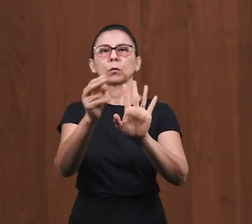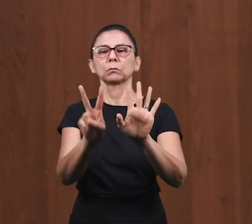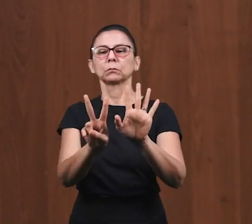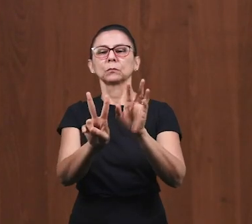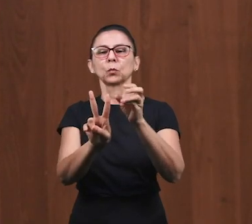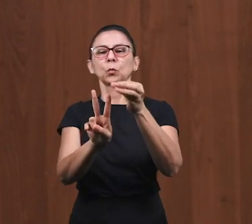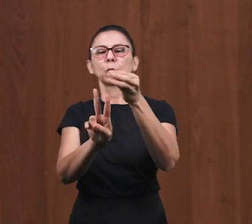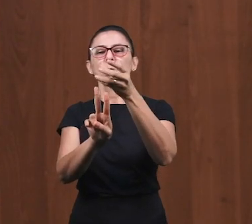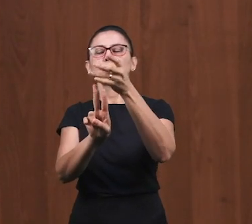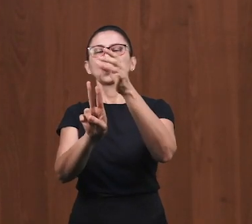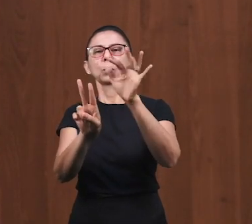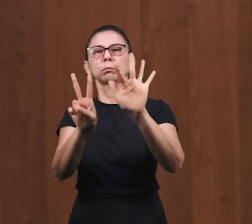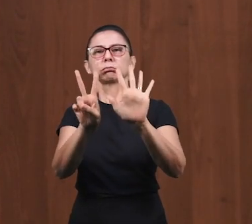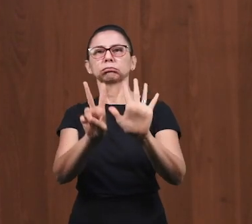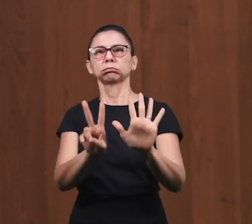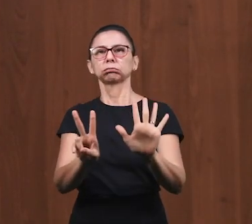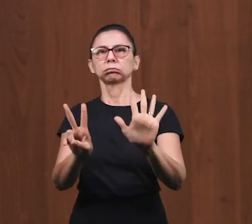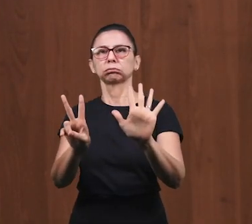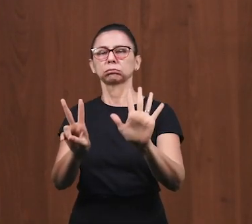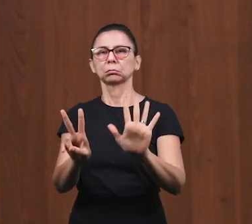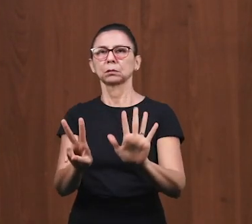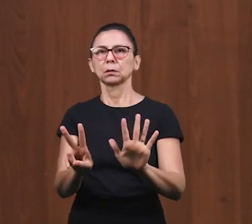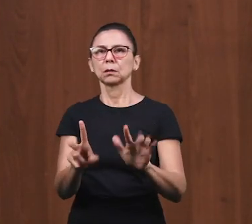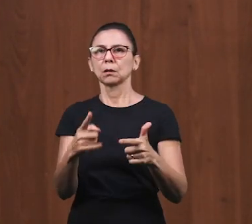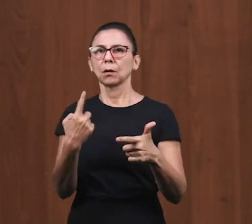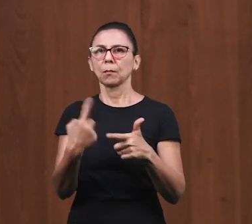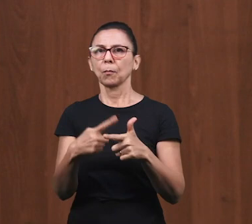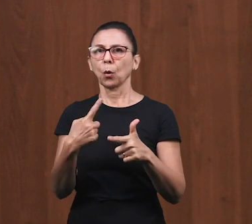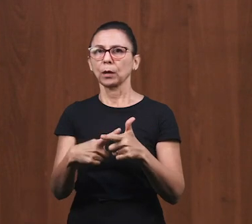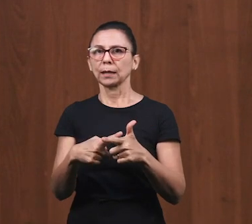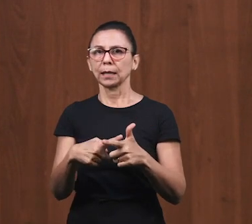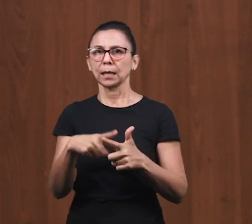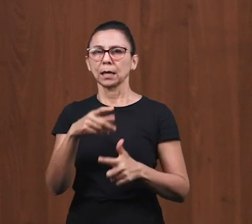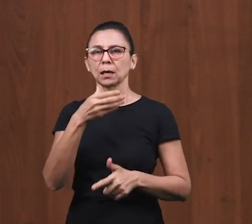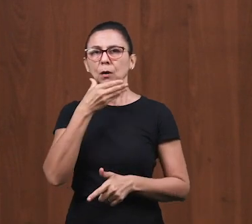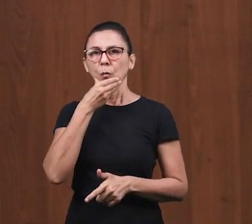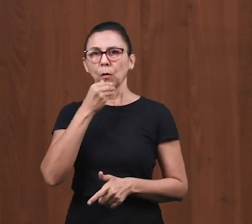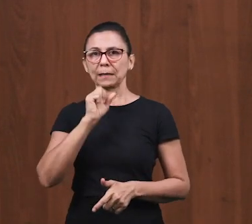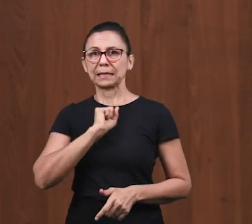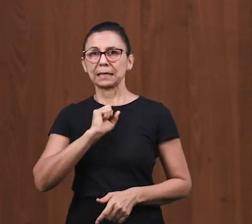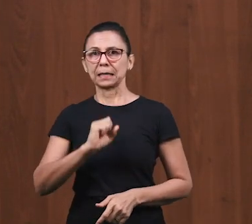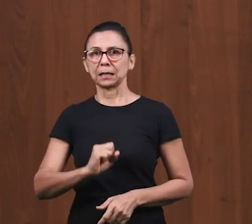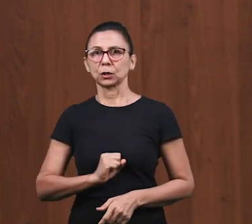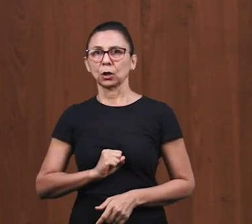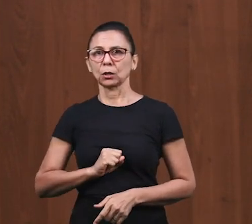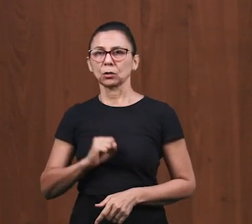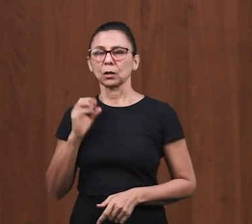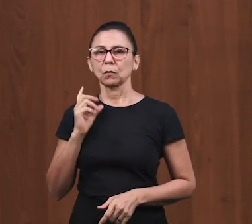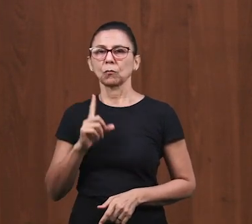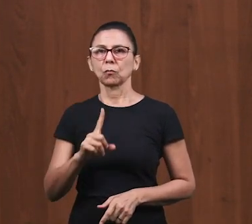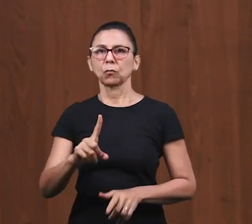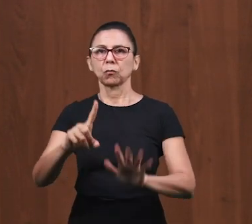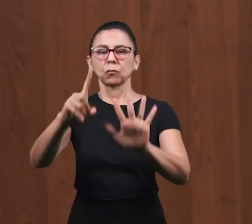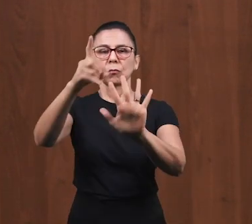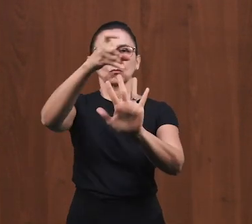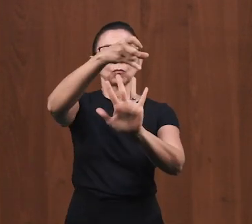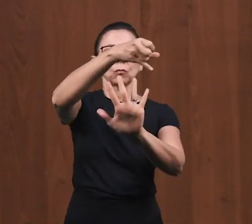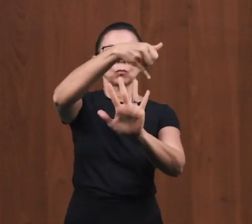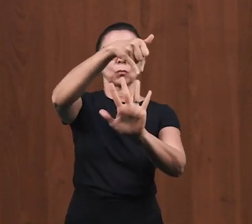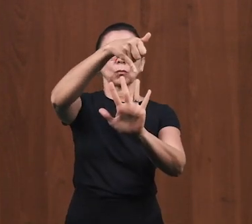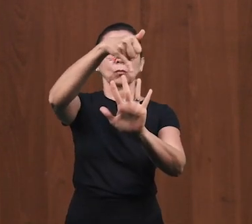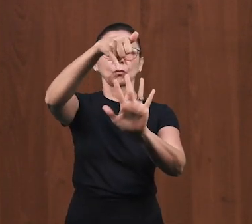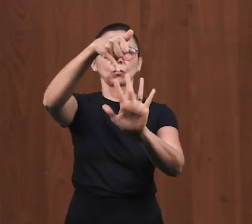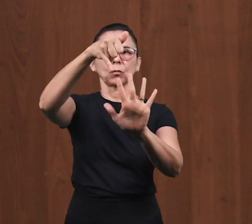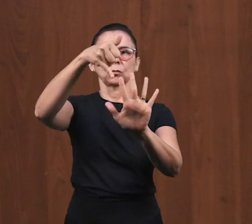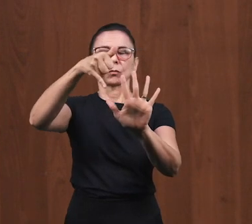jours, il allait et il mettait l'huile dans cet endroit. Et le chandelier, il se trouvait dans